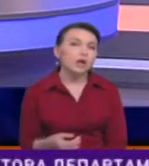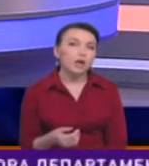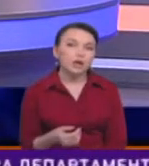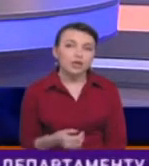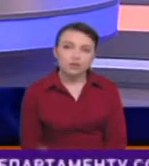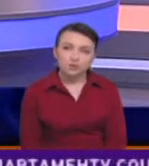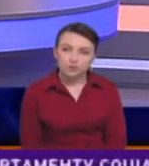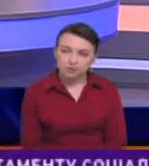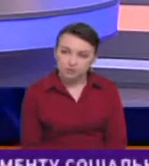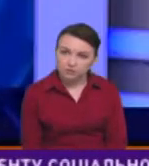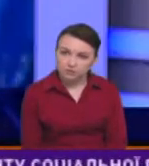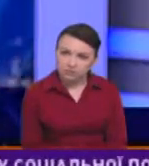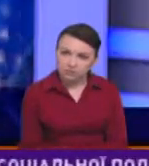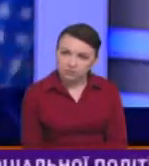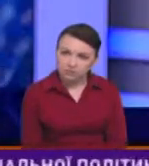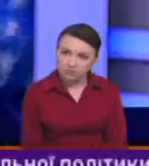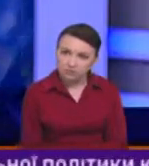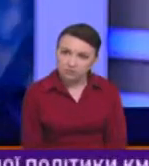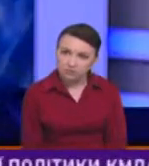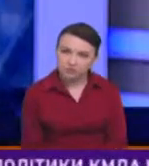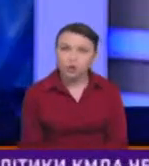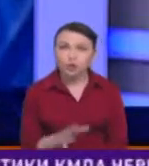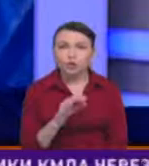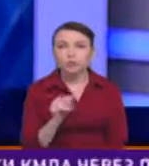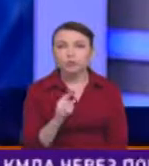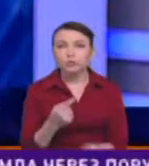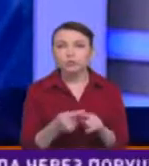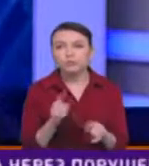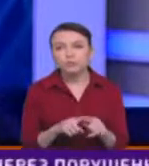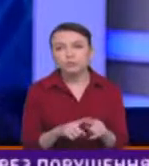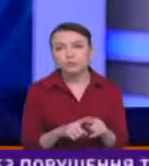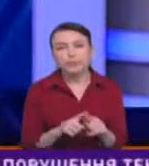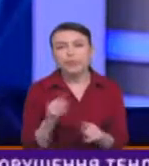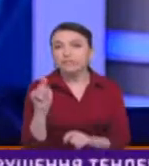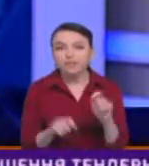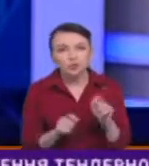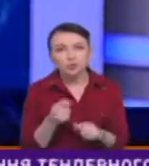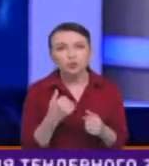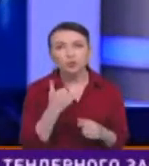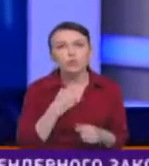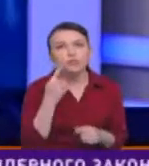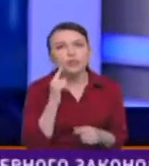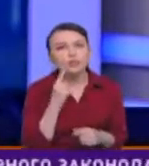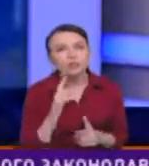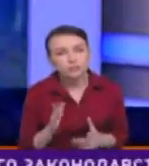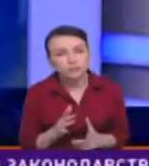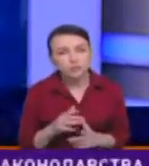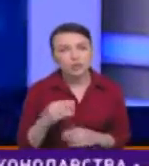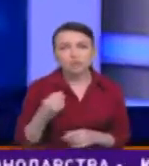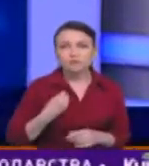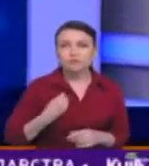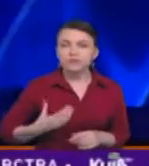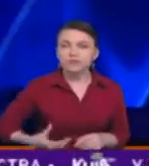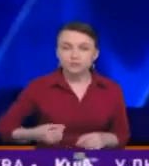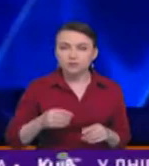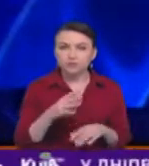слинки в нас від так званих референдумів також не текли. Це треба знати, що таке референдум. Референдум Швейцарії, всі кажуть, це